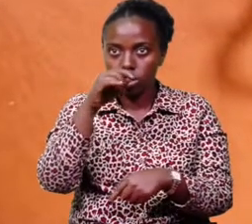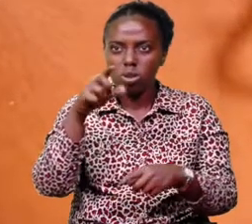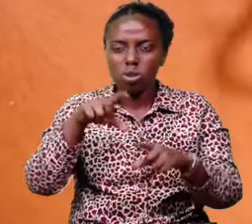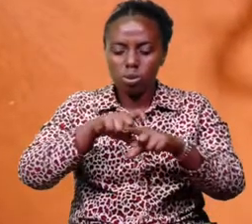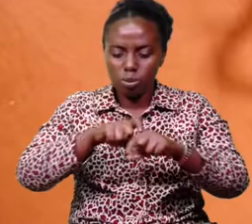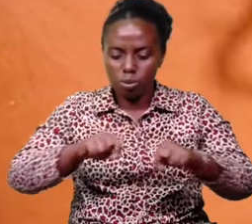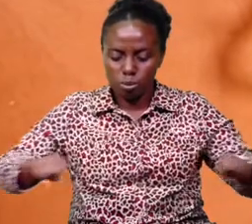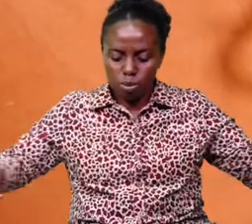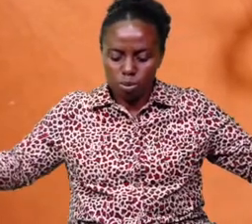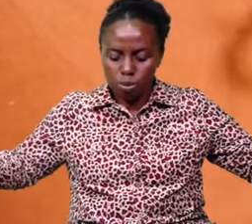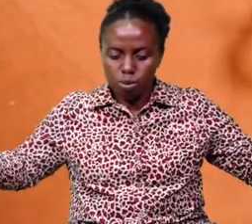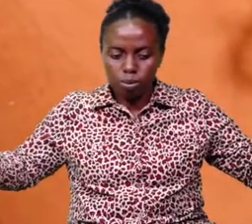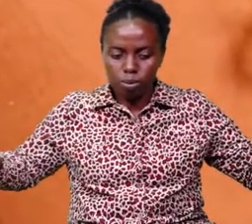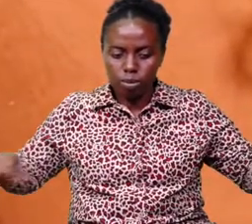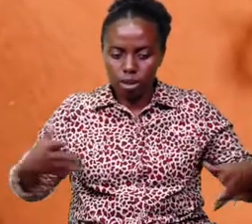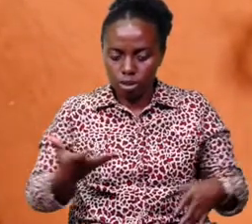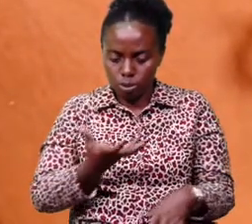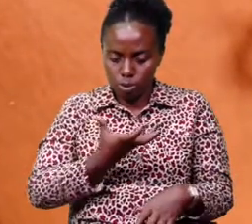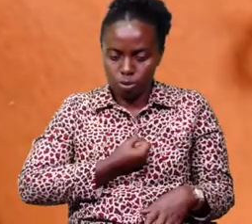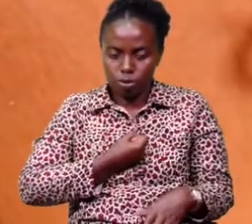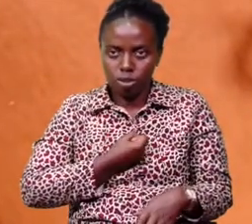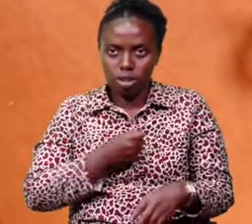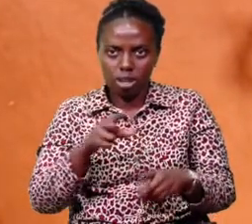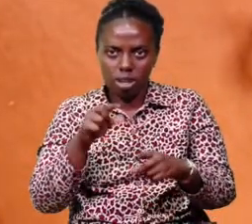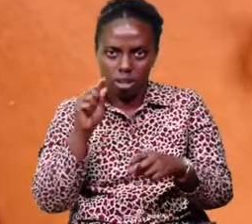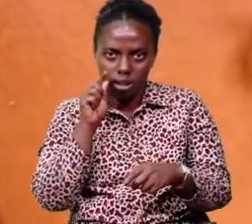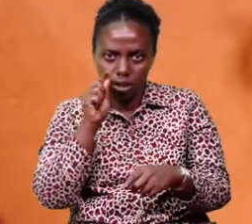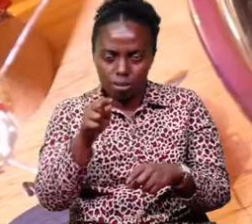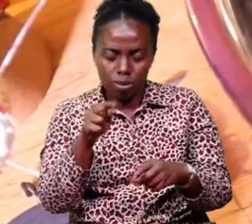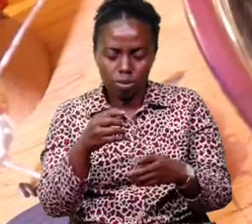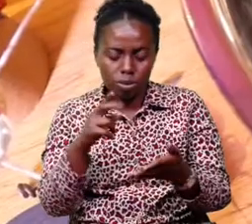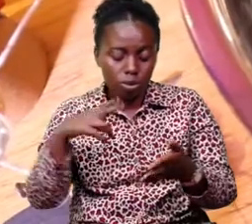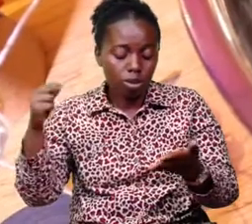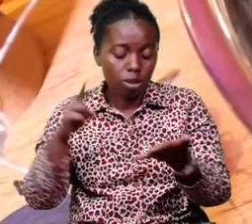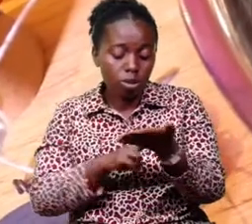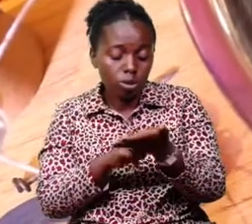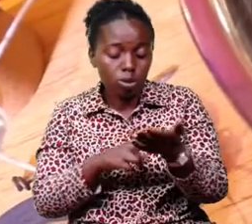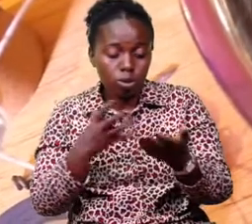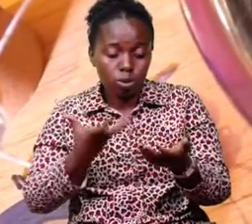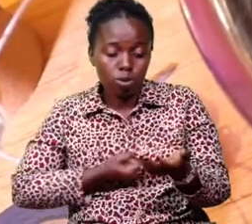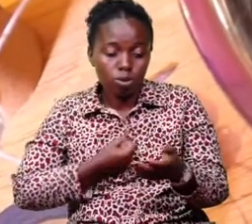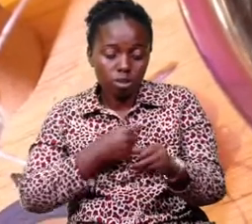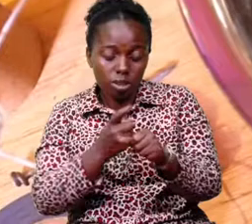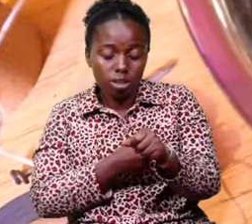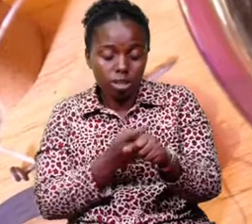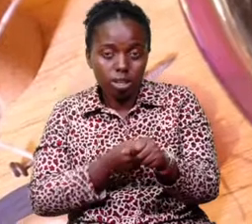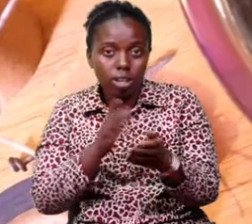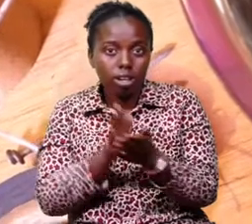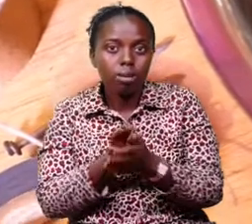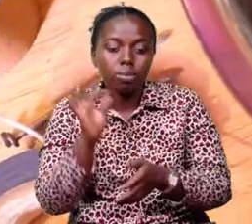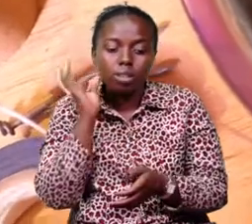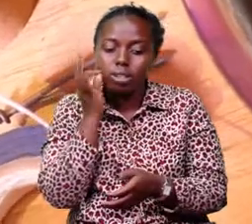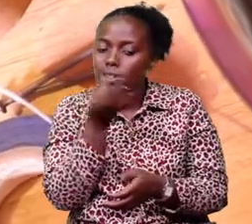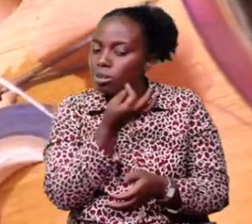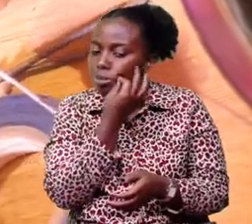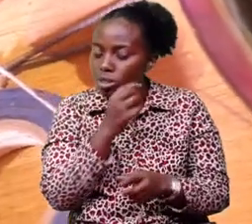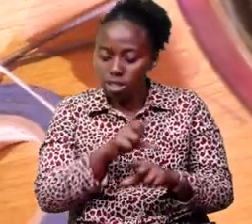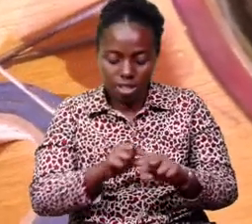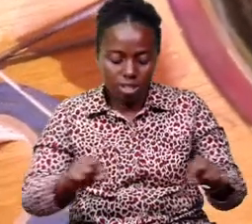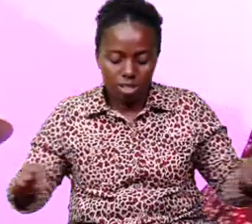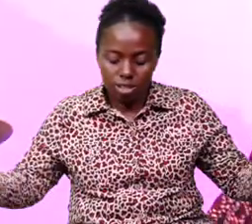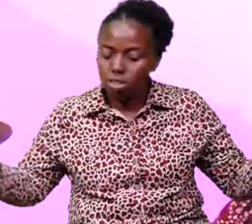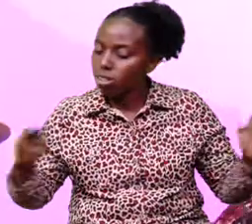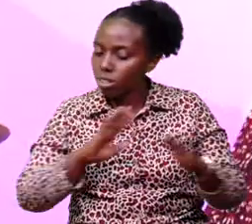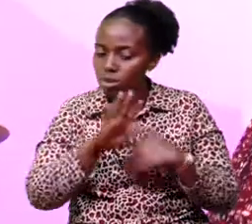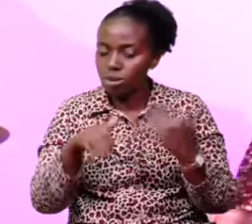urutsinga n'umusumari. Hano dufite imisumari turibuze gukoresha, dufite ikirayi, dufite n'imbuto, n'insinga ziri hano